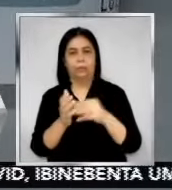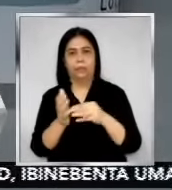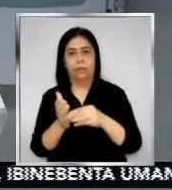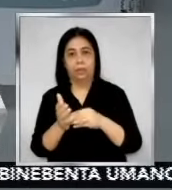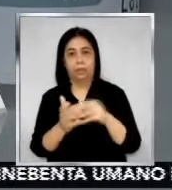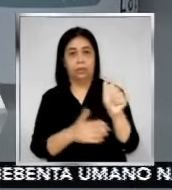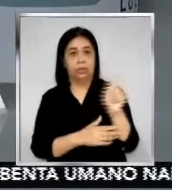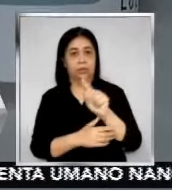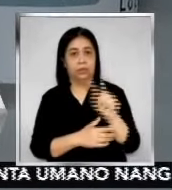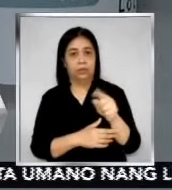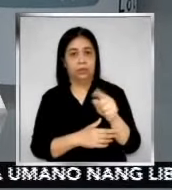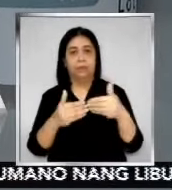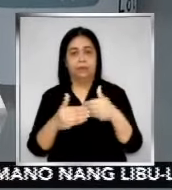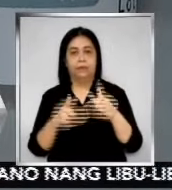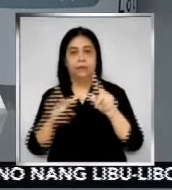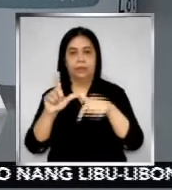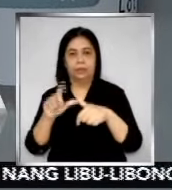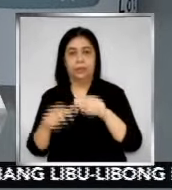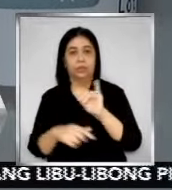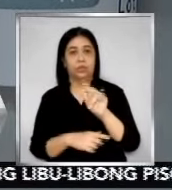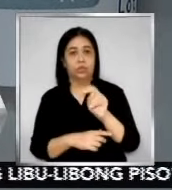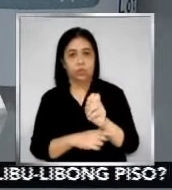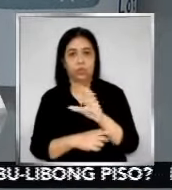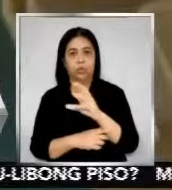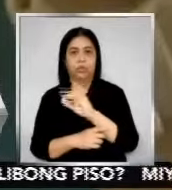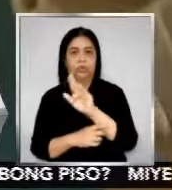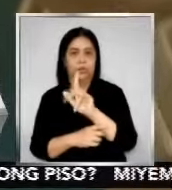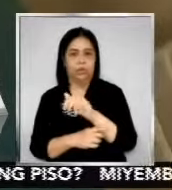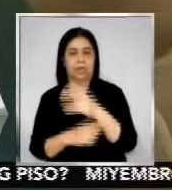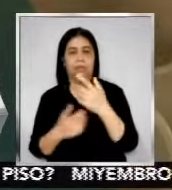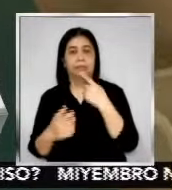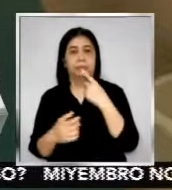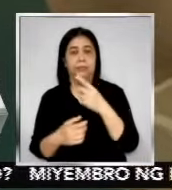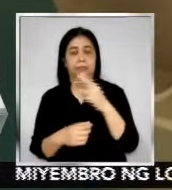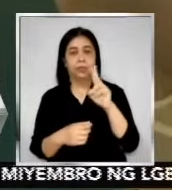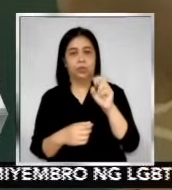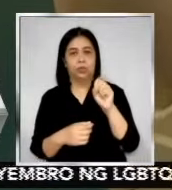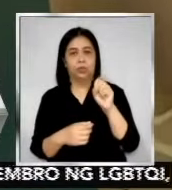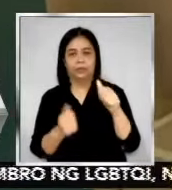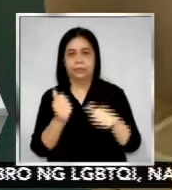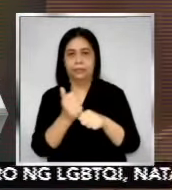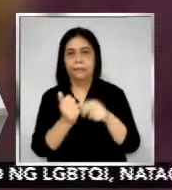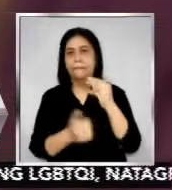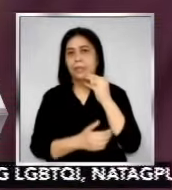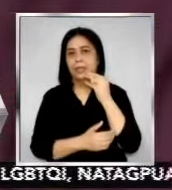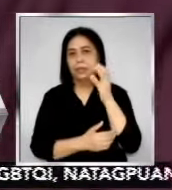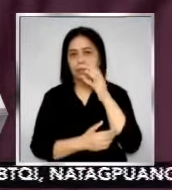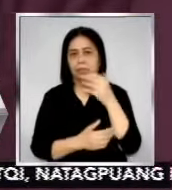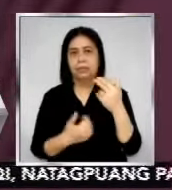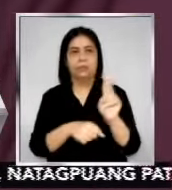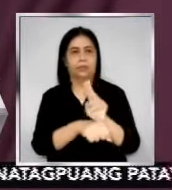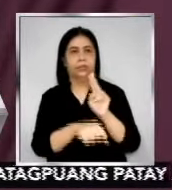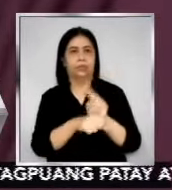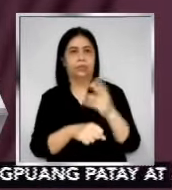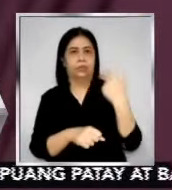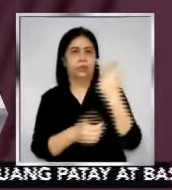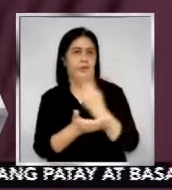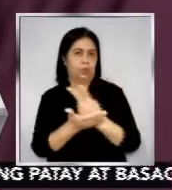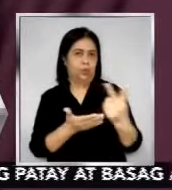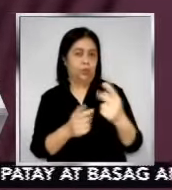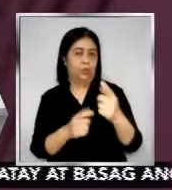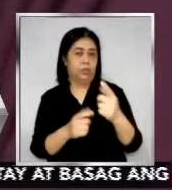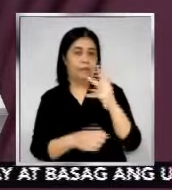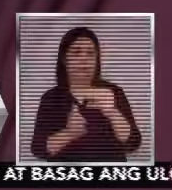bago mag-expire sa Hunyo at Hulyo. Ayon kay Health Undersecretary Mirna Kabotahe, nagamit na sa nakalipas na 2 linggo ang kalahating milyong